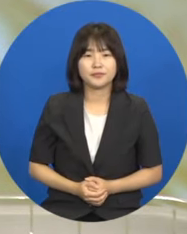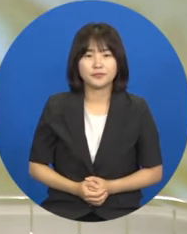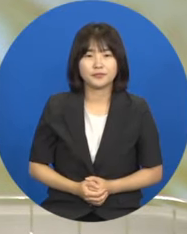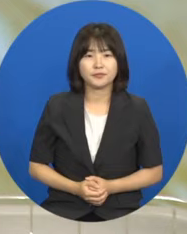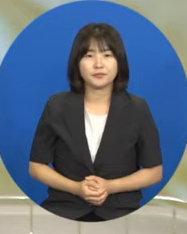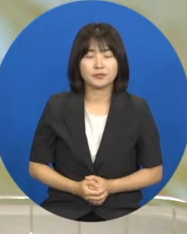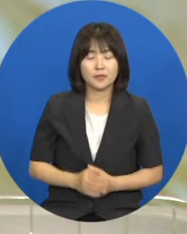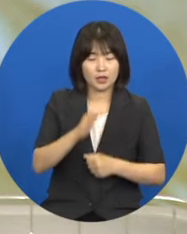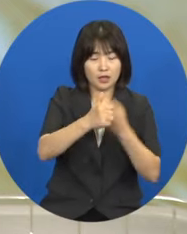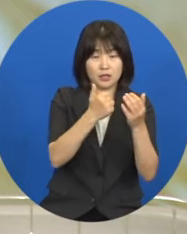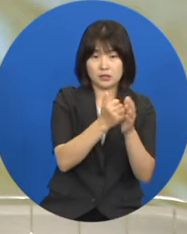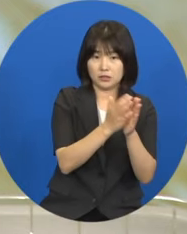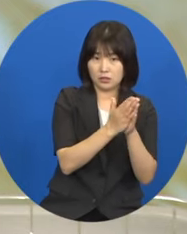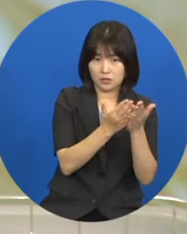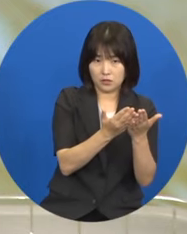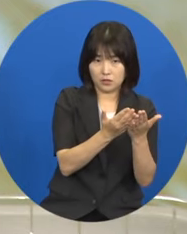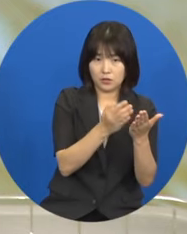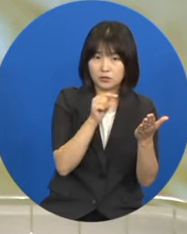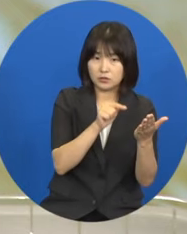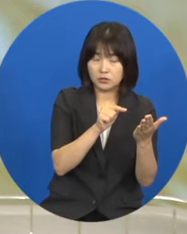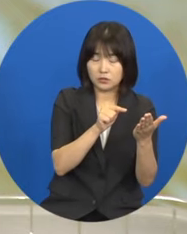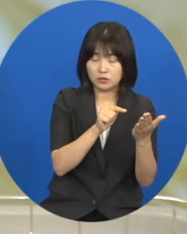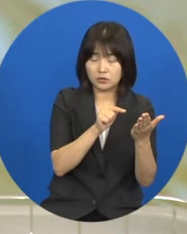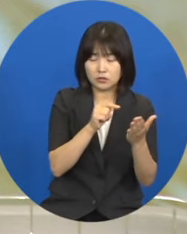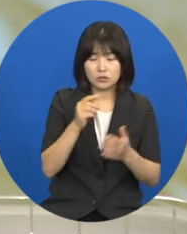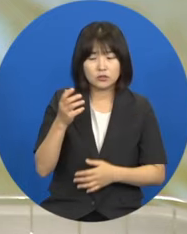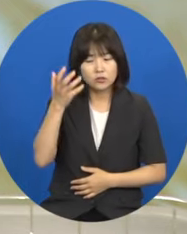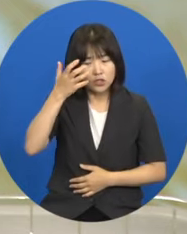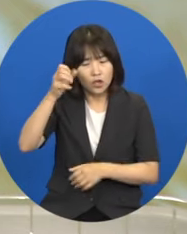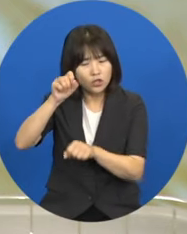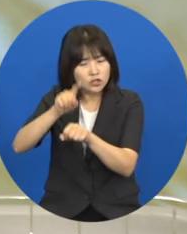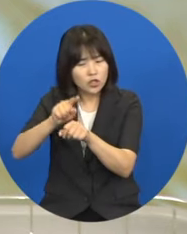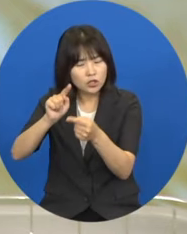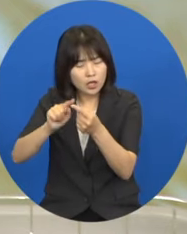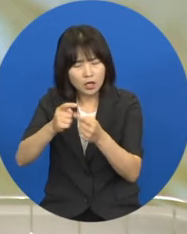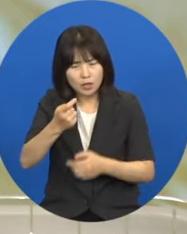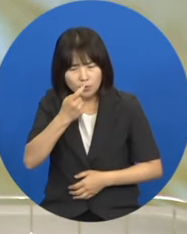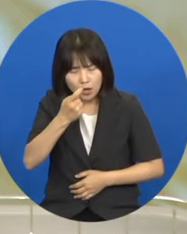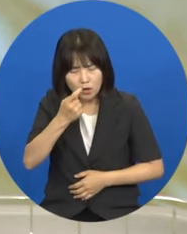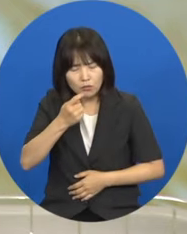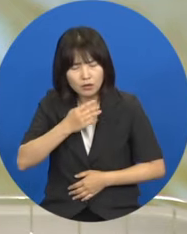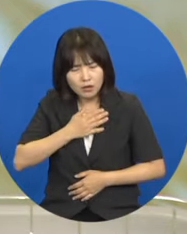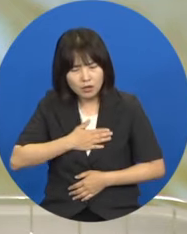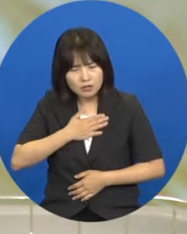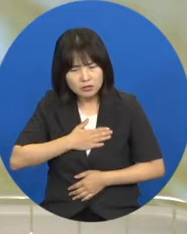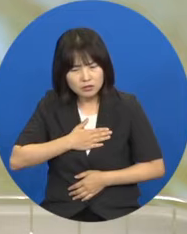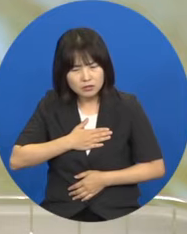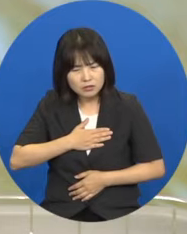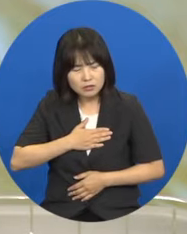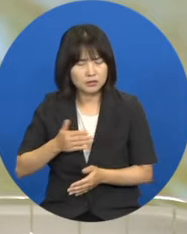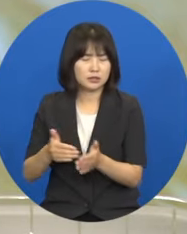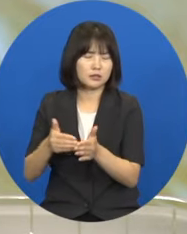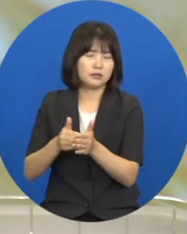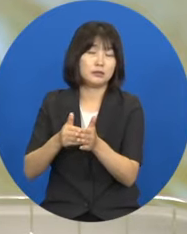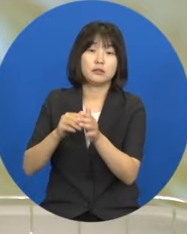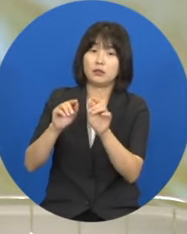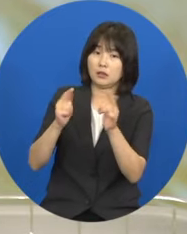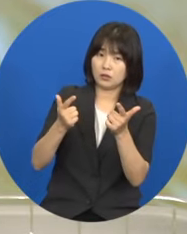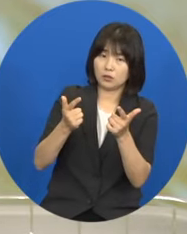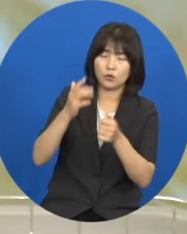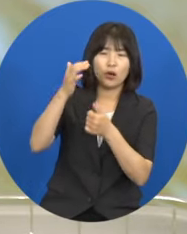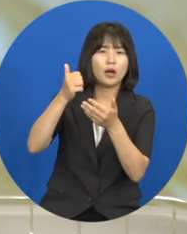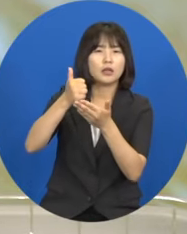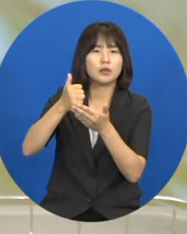그런데 성경은 우리가 영성에 대해 배우고 아는 것에 그치는 것이 아니라